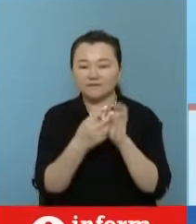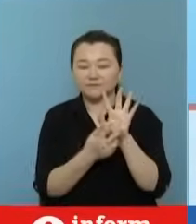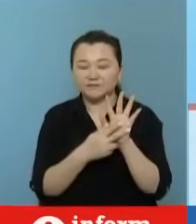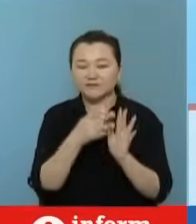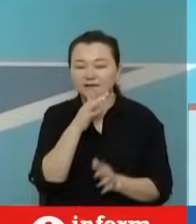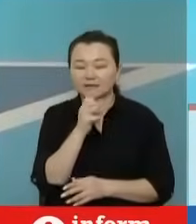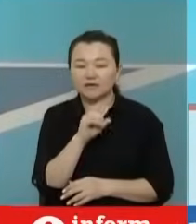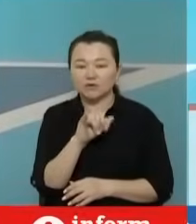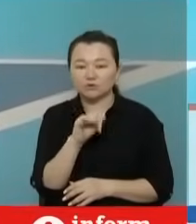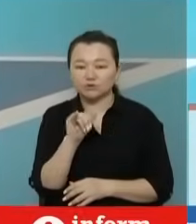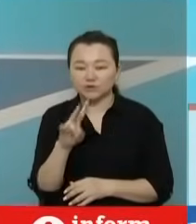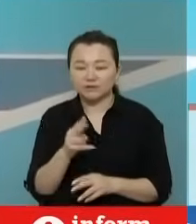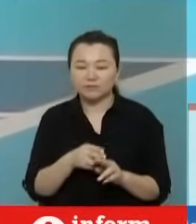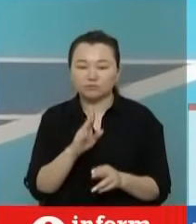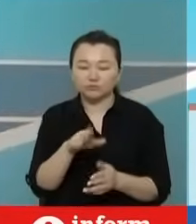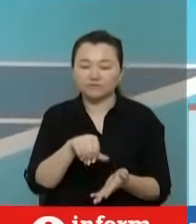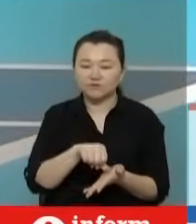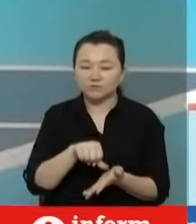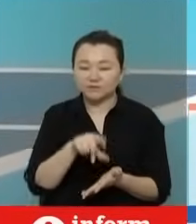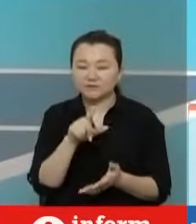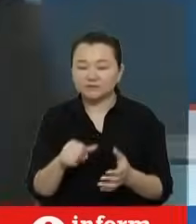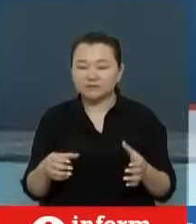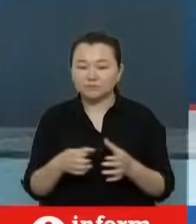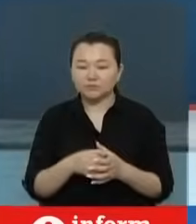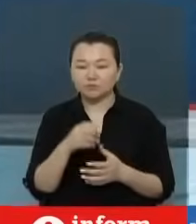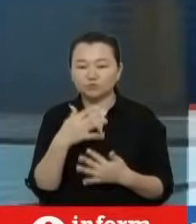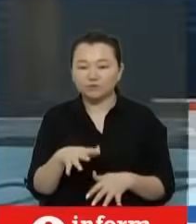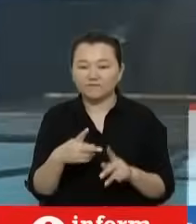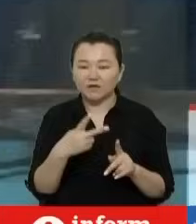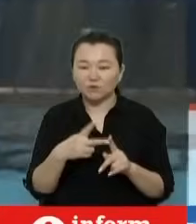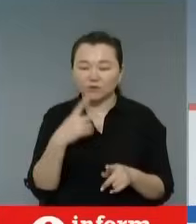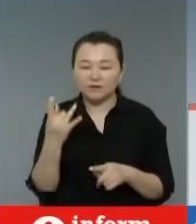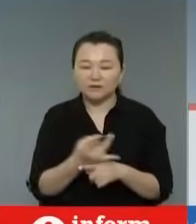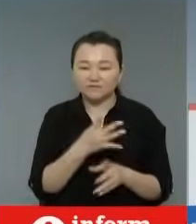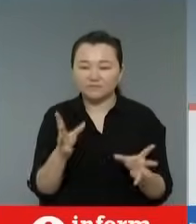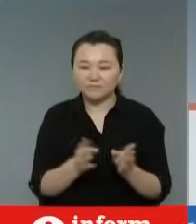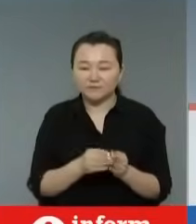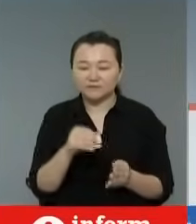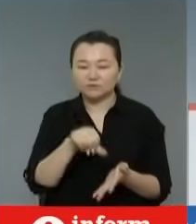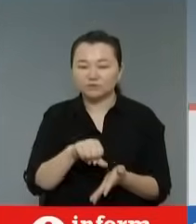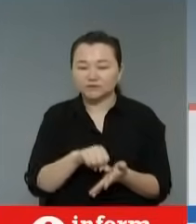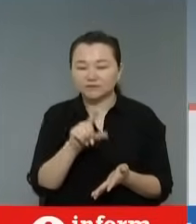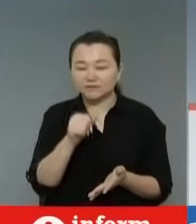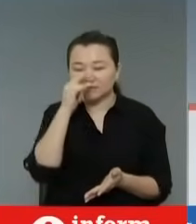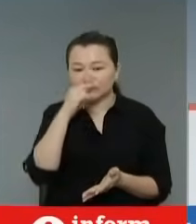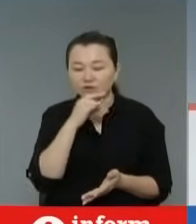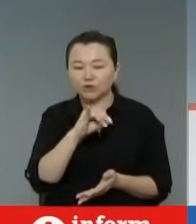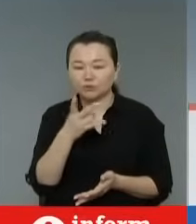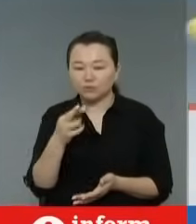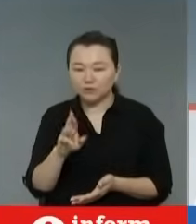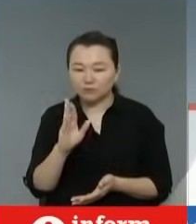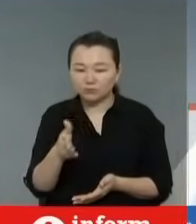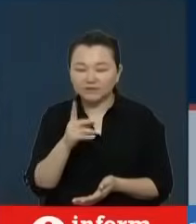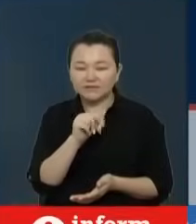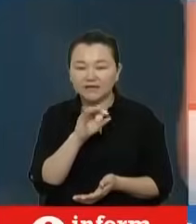18-летняя Аружан Сагындыкова будет выступать за сборную уже второй раз. Вместе с ней играть за Казахстан будут Юлия Путинцева,